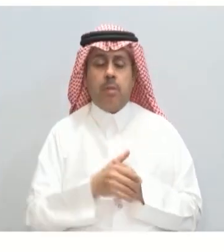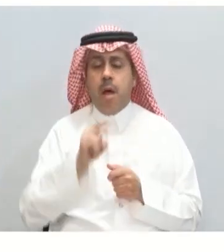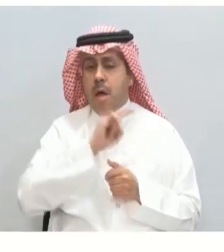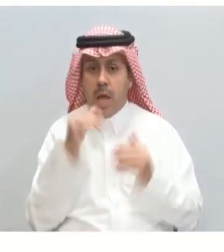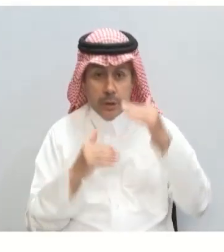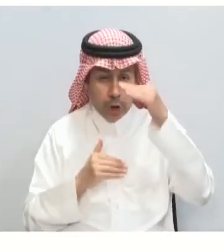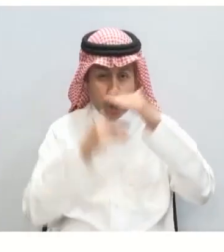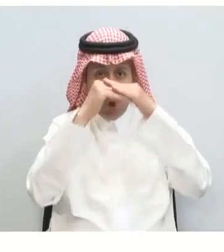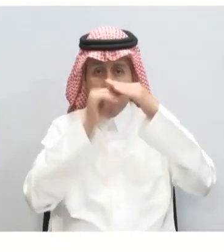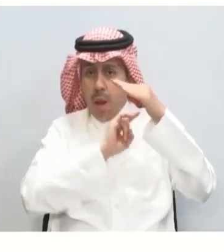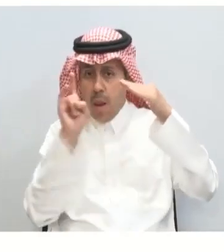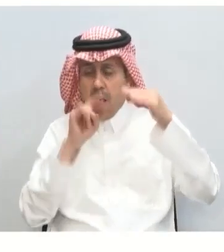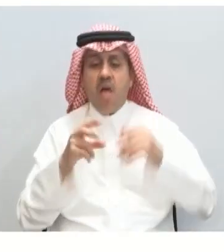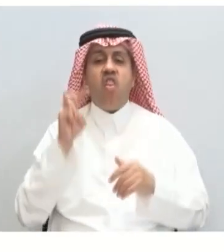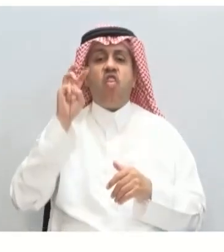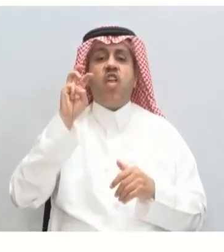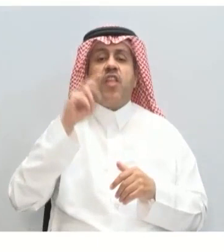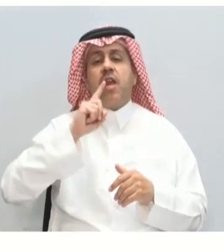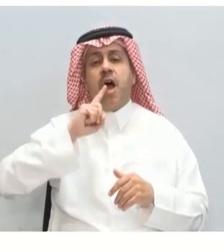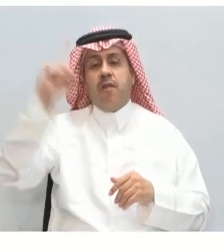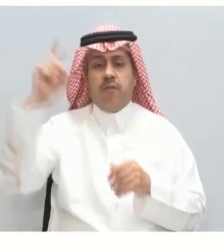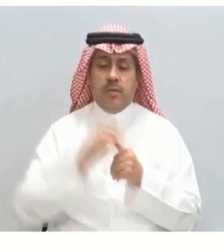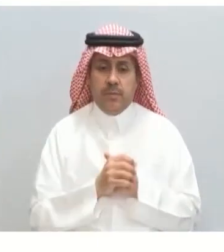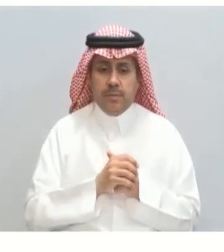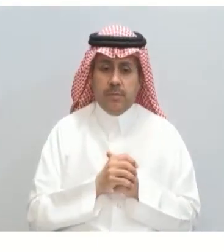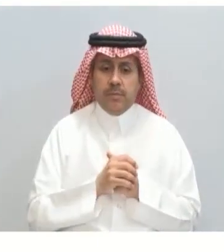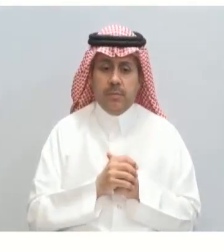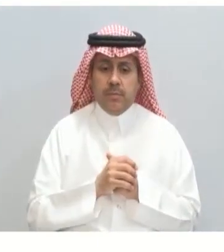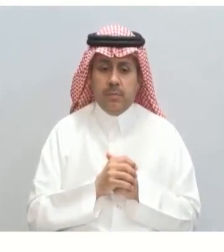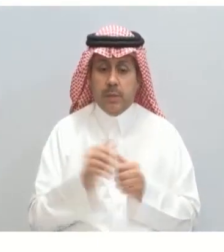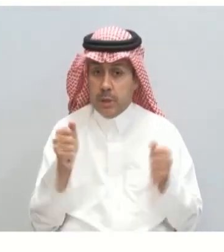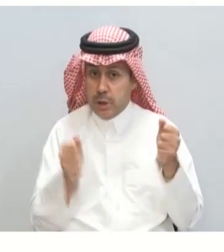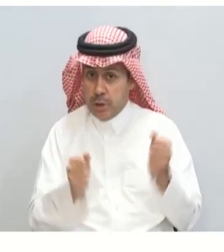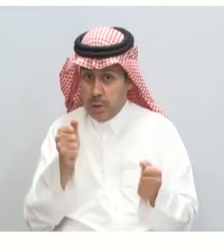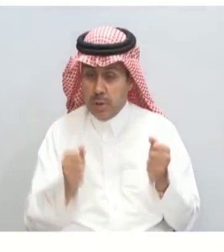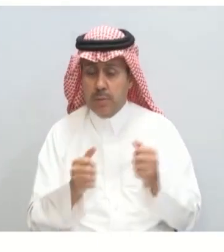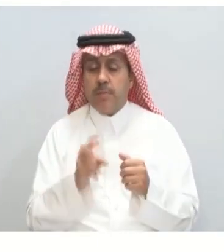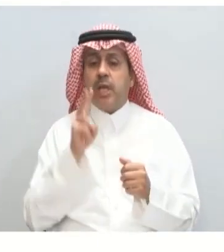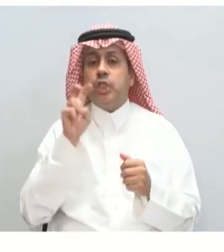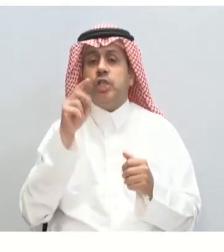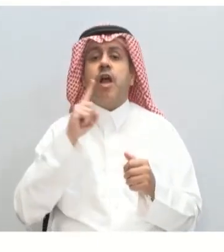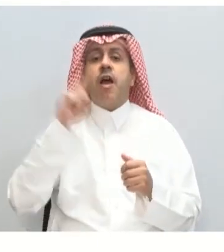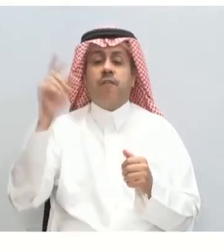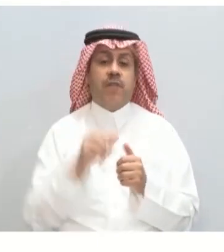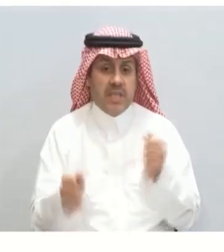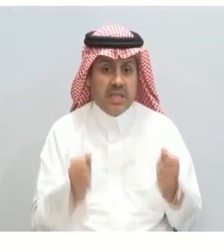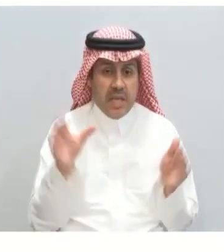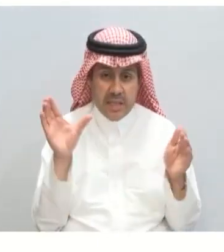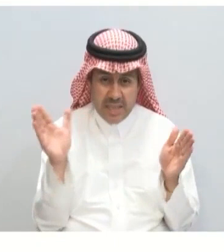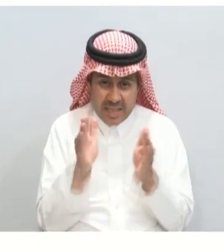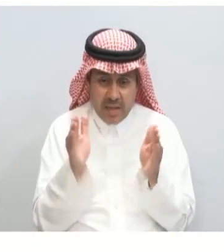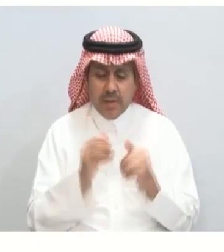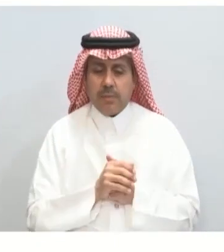تتجاوز ايضا 3000 بالنسبه للسيارات او 20000 بالنسبه للسيارات